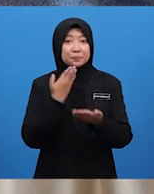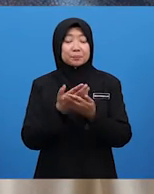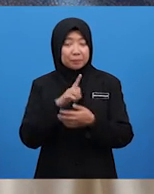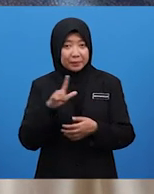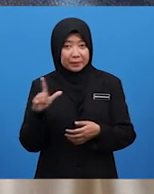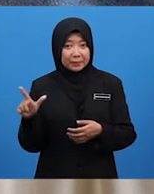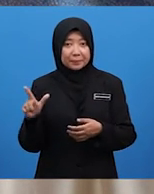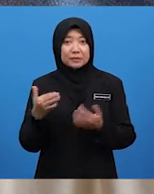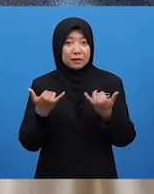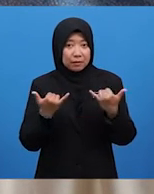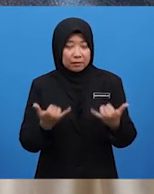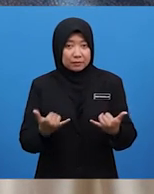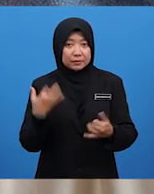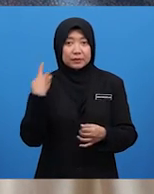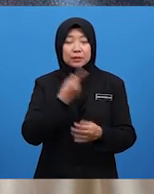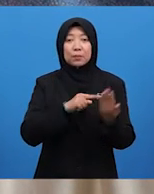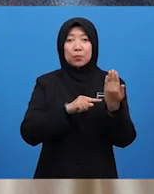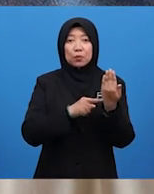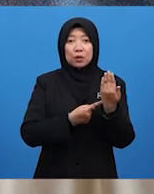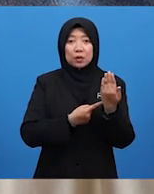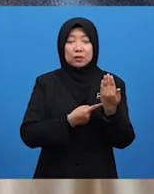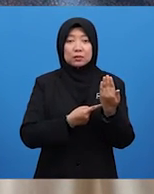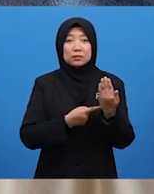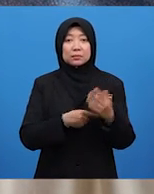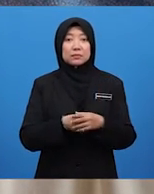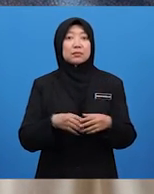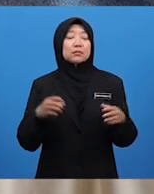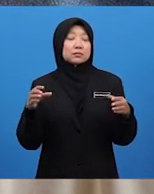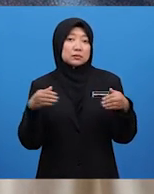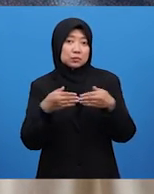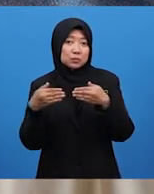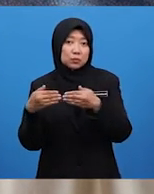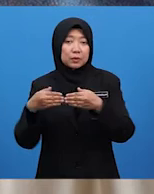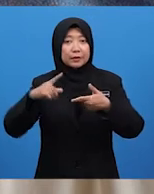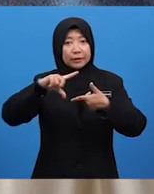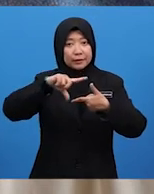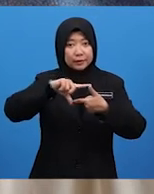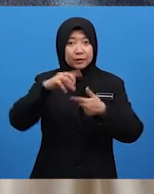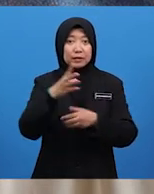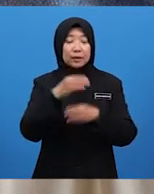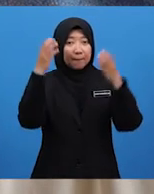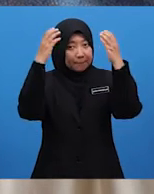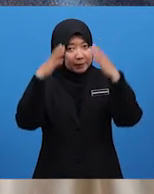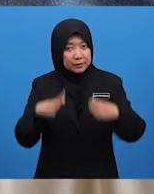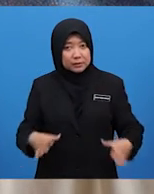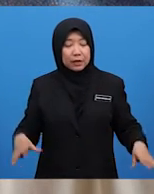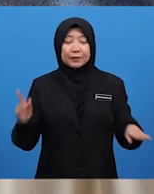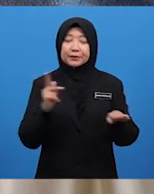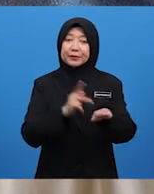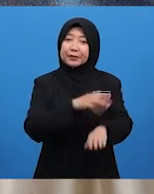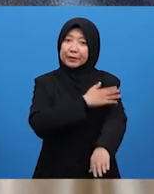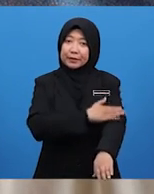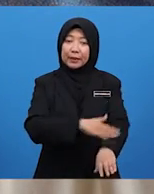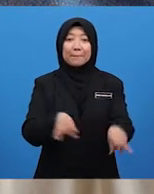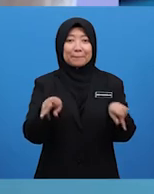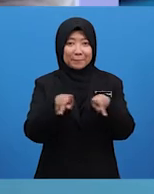Baiklah murid-murid, sekarang kita mulakan pula mencantum kekek dan pesak ke